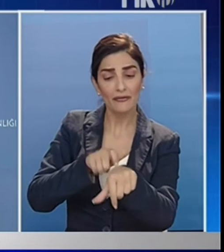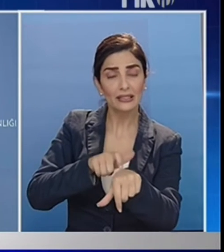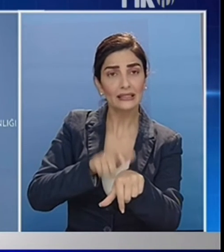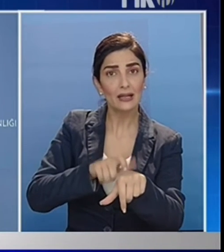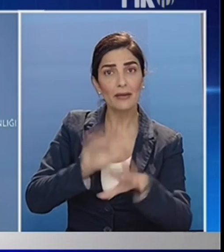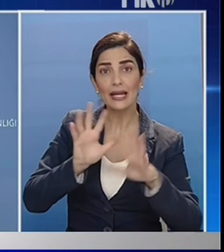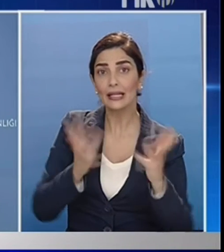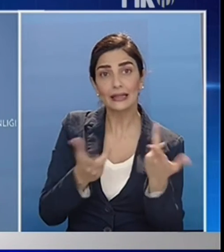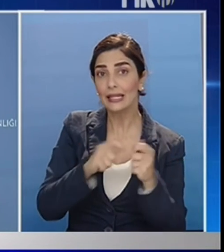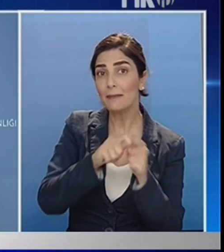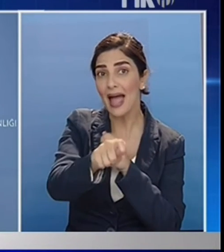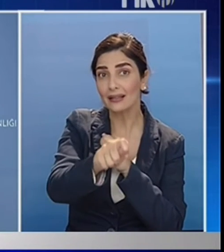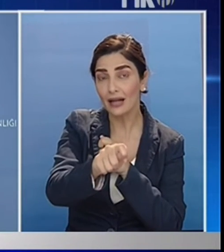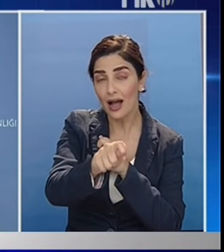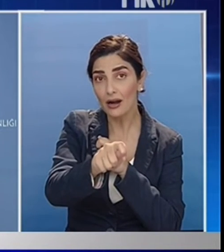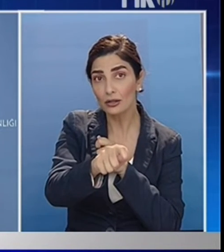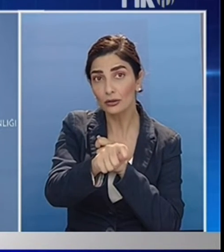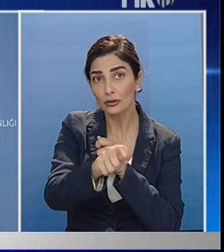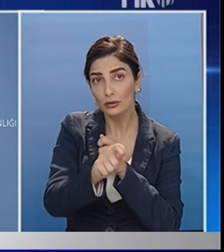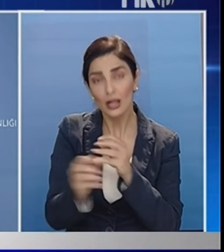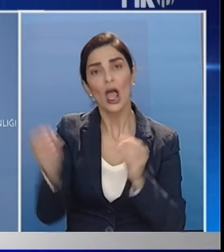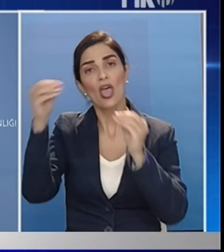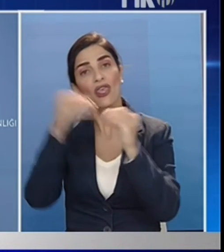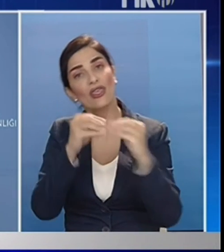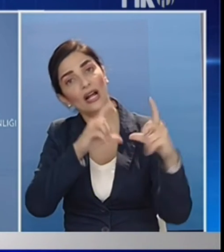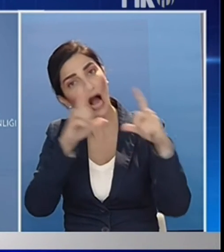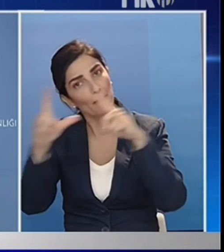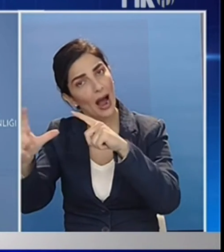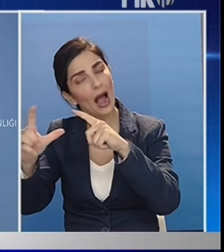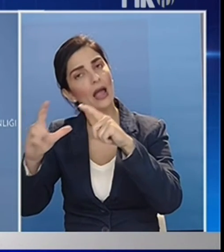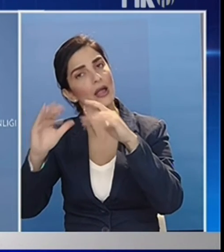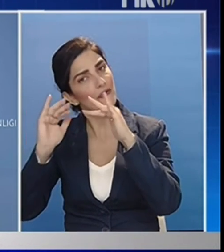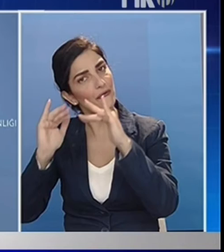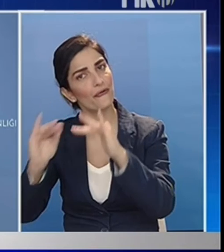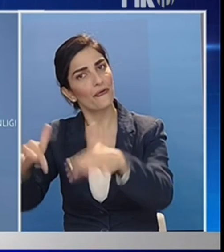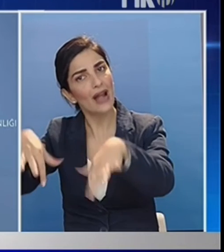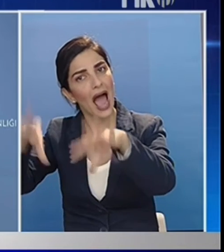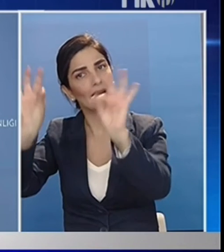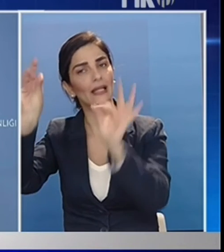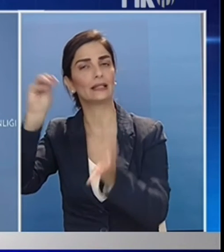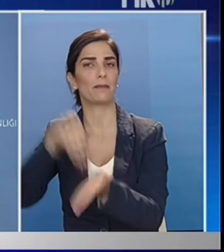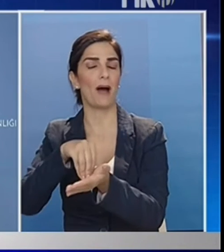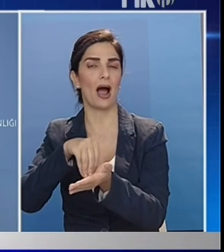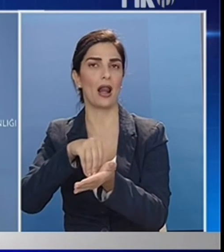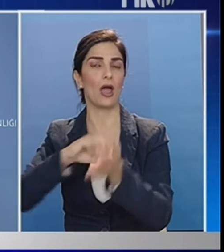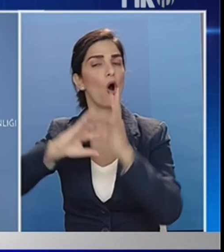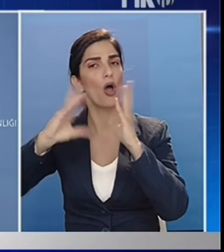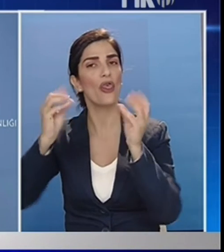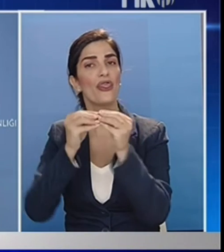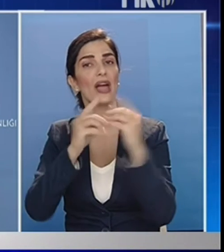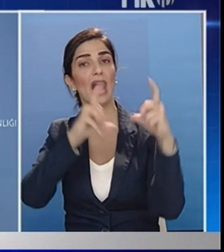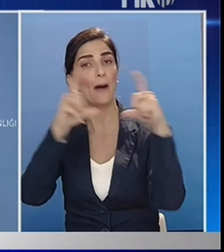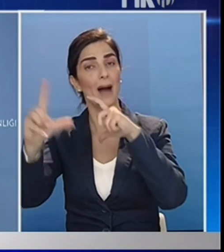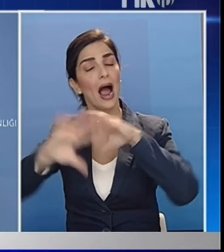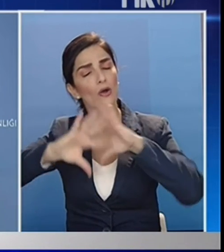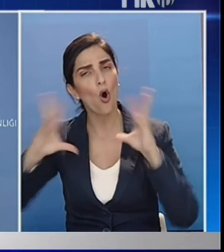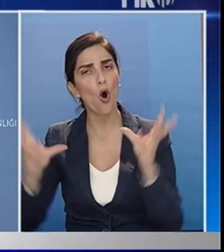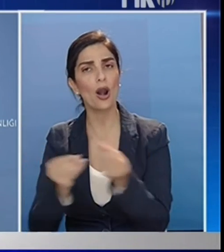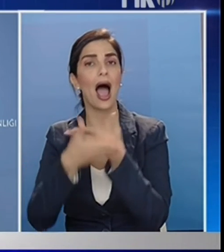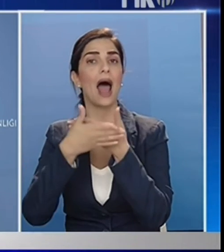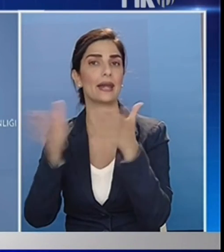υπάρχει συνάρθρηση, για παράδειγμα χώρους εστίασης, χώρους γυμναστήρια, λιανικών εμπόριο, θέατρα, χώρους συνάρθρησης κλπ.